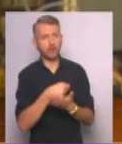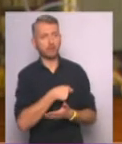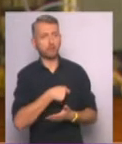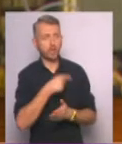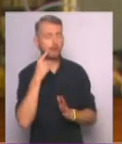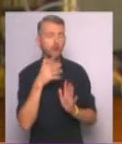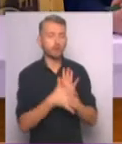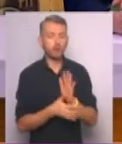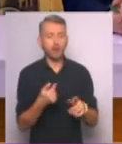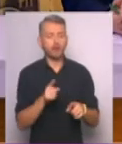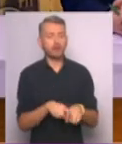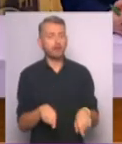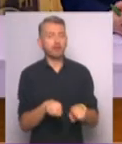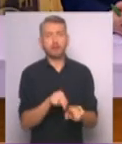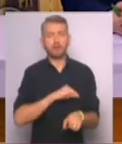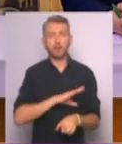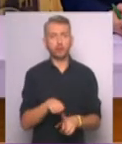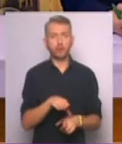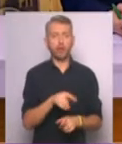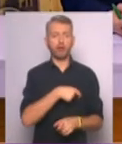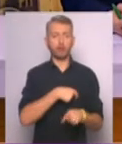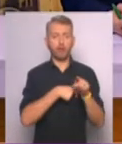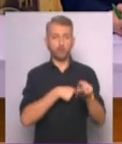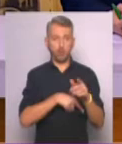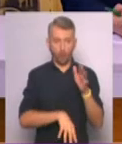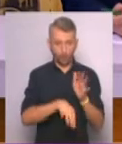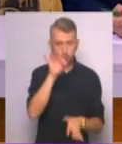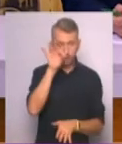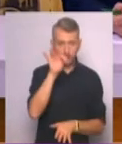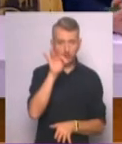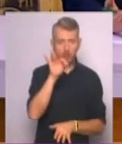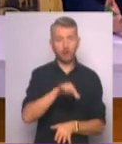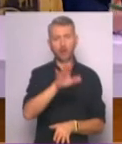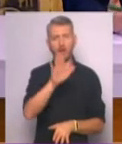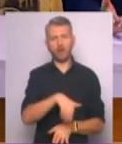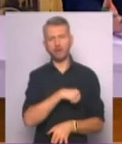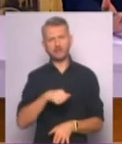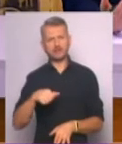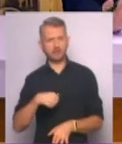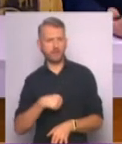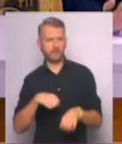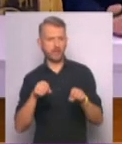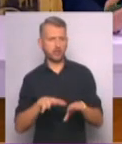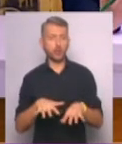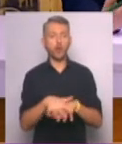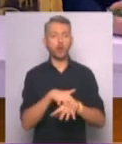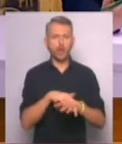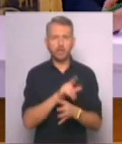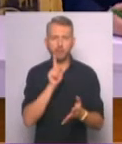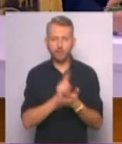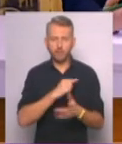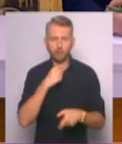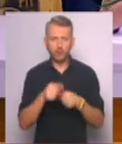що це так не працює, обрав депутата і хай він сам там собі вирішує. Громадськість повинна